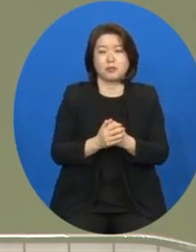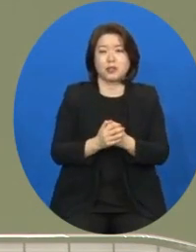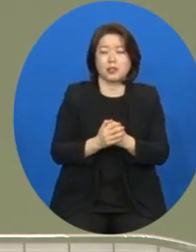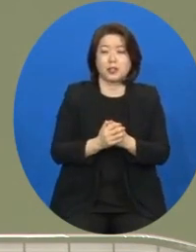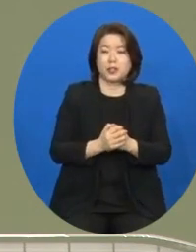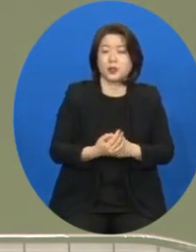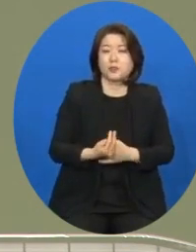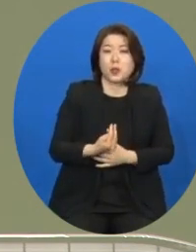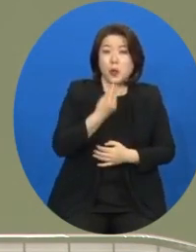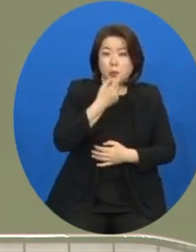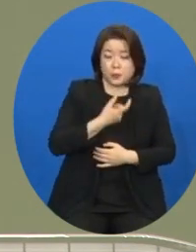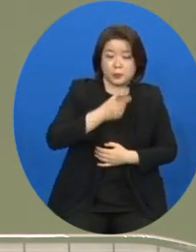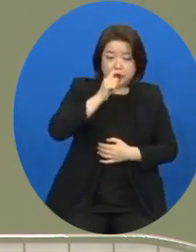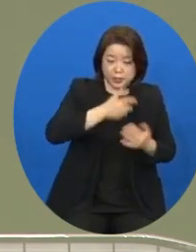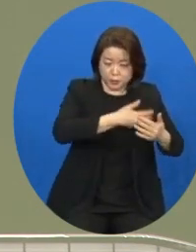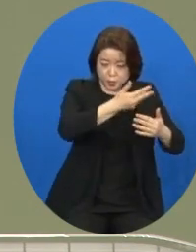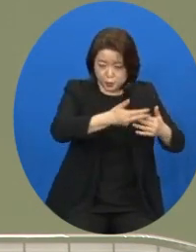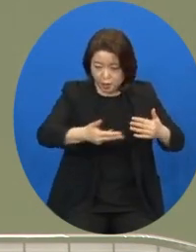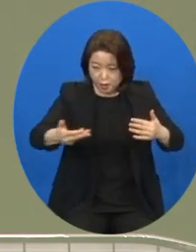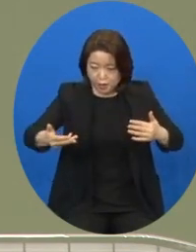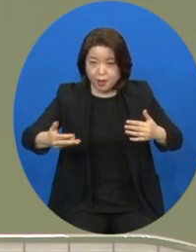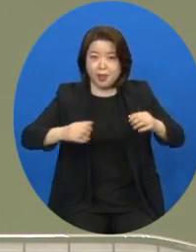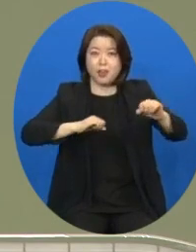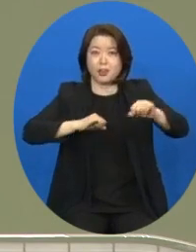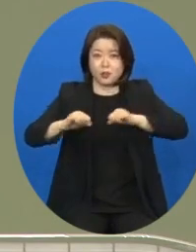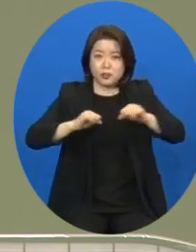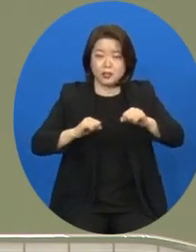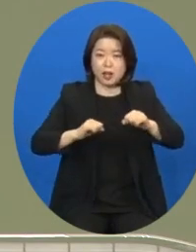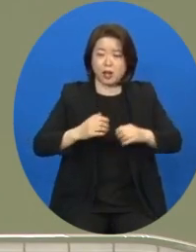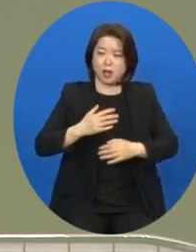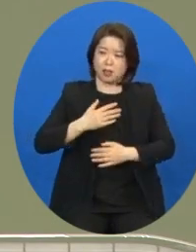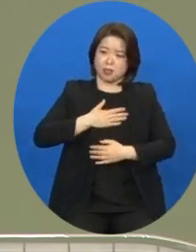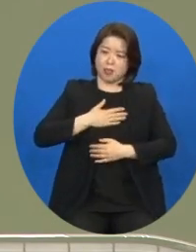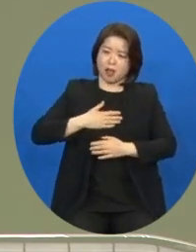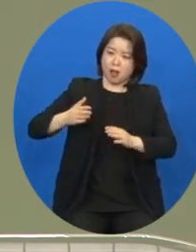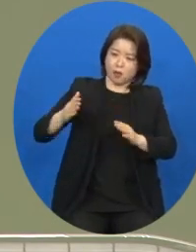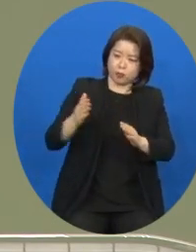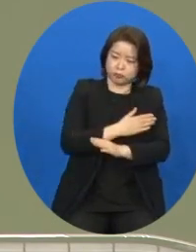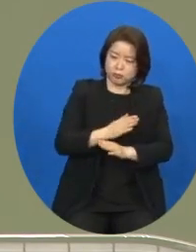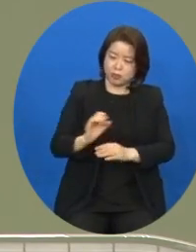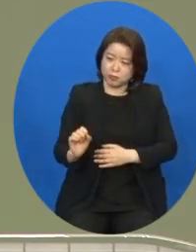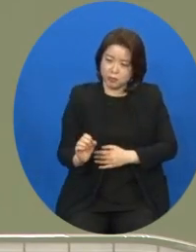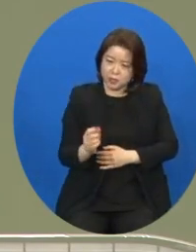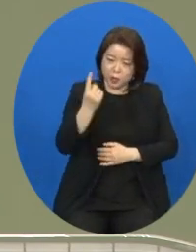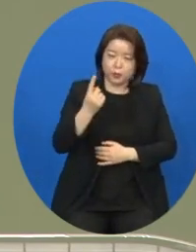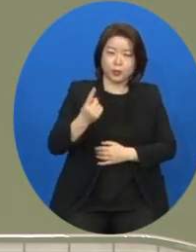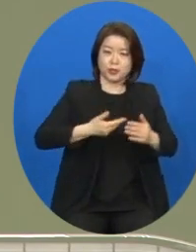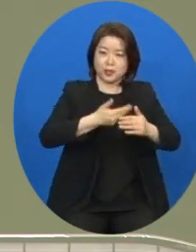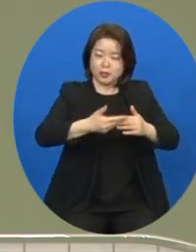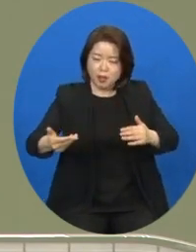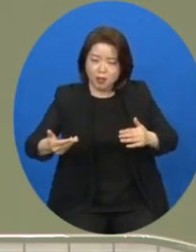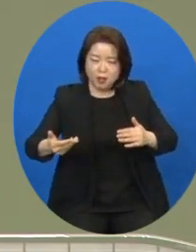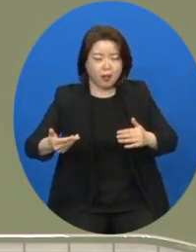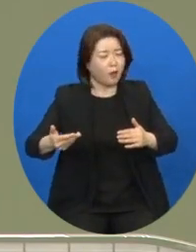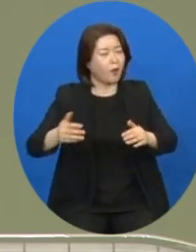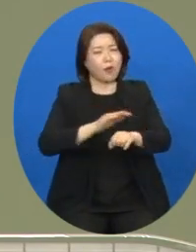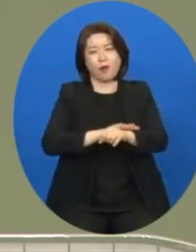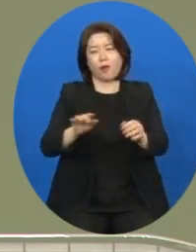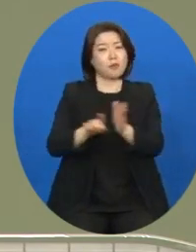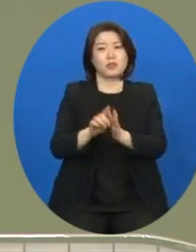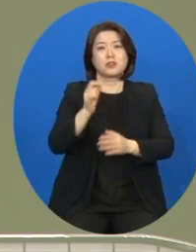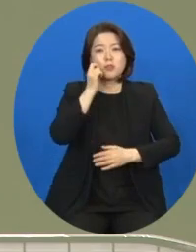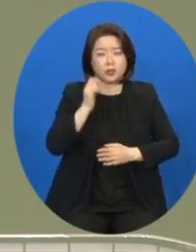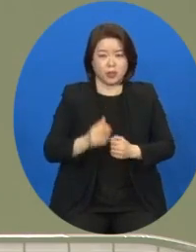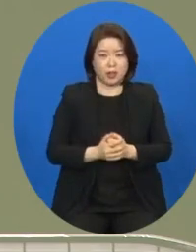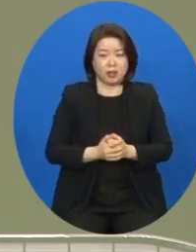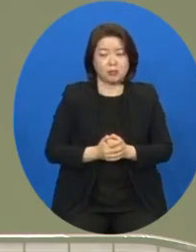생수의 강의 역사가 내게서 일어날 것이라고 잘 믿지를 못하세요. 그건 예수님을 아주 잘 믿는